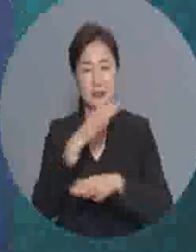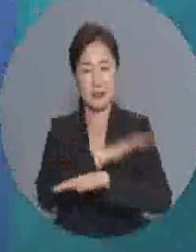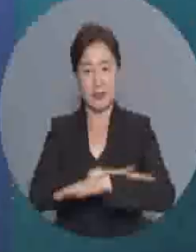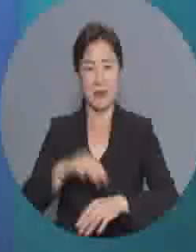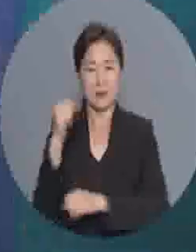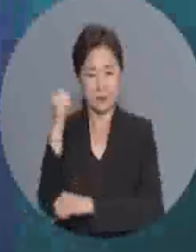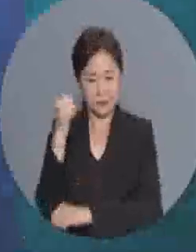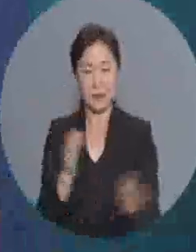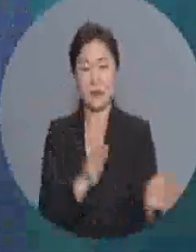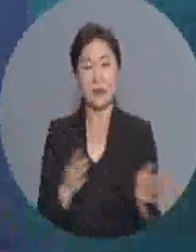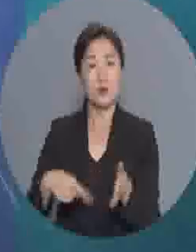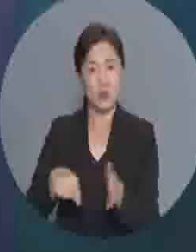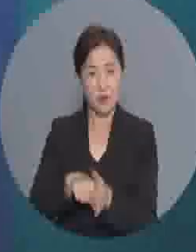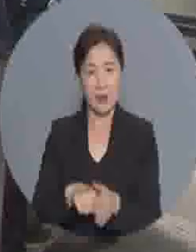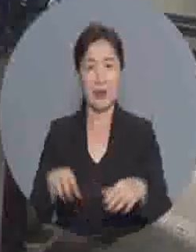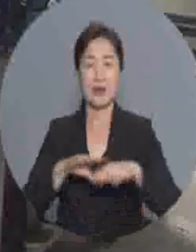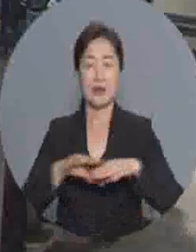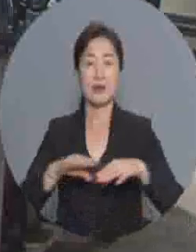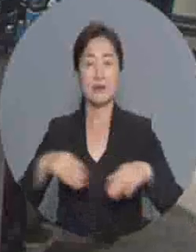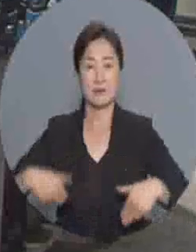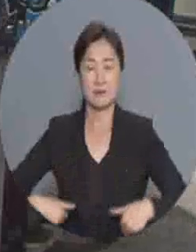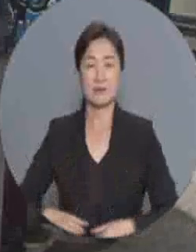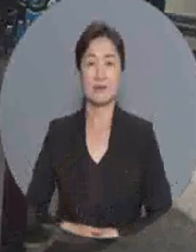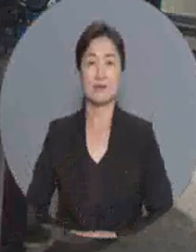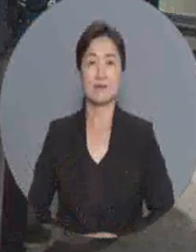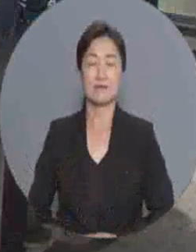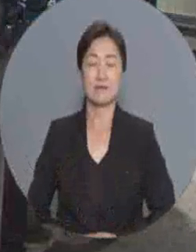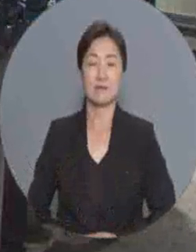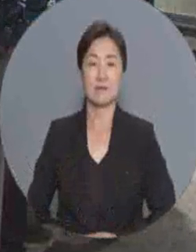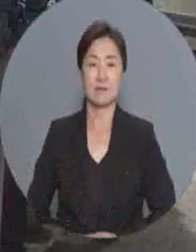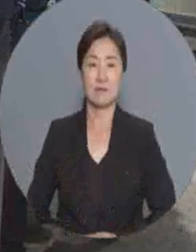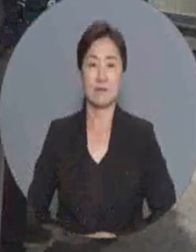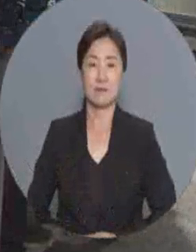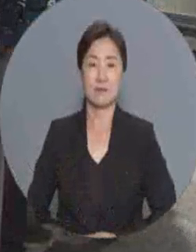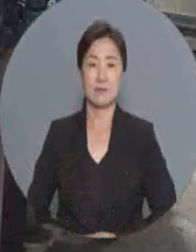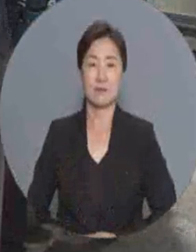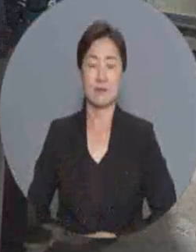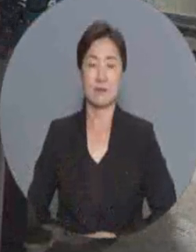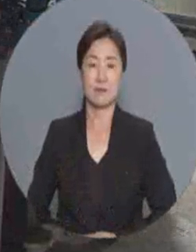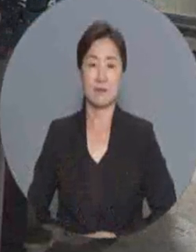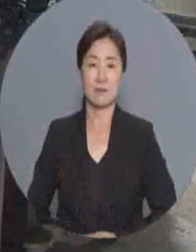광양시의 대안 찾기가 주목받고 있습니다. MBC 뉴스 최우식입니다.